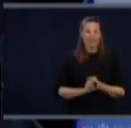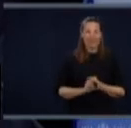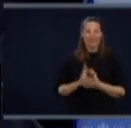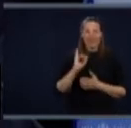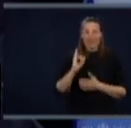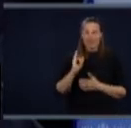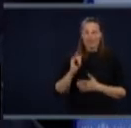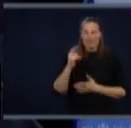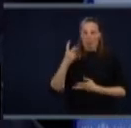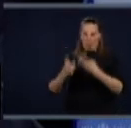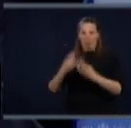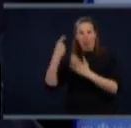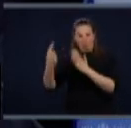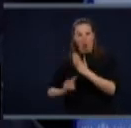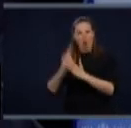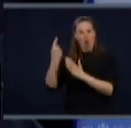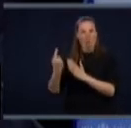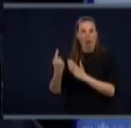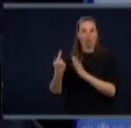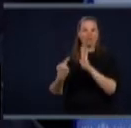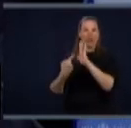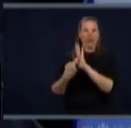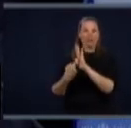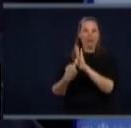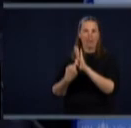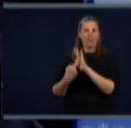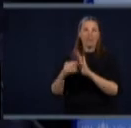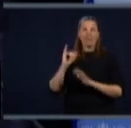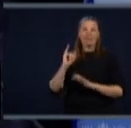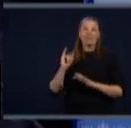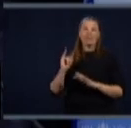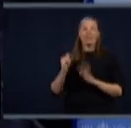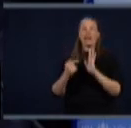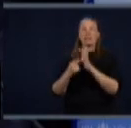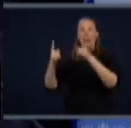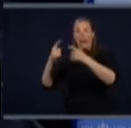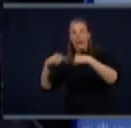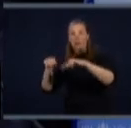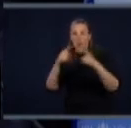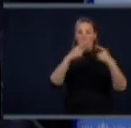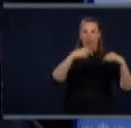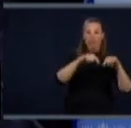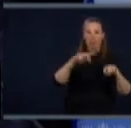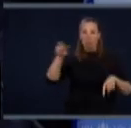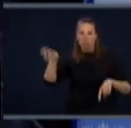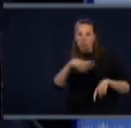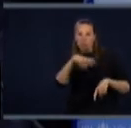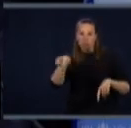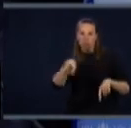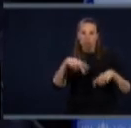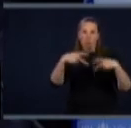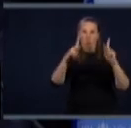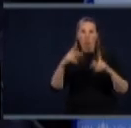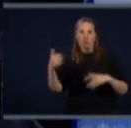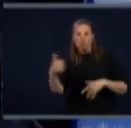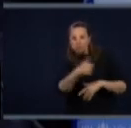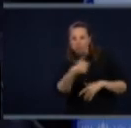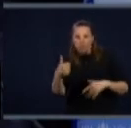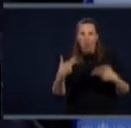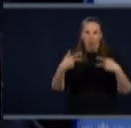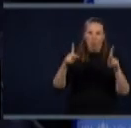évaluation de problèmes qui pourraient se passer entre ce que j'appelais des transbordements interrégionaux importants, on pourrait faire, comme dans d'autres choses, les